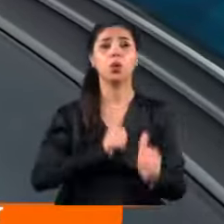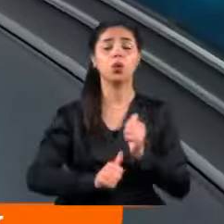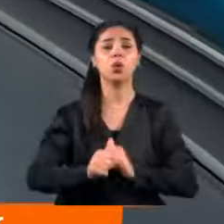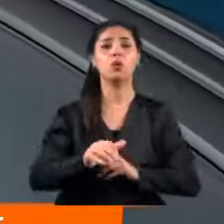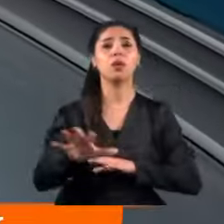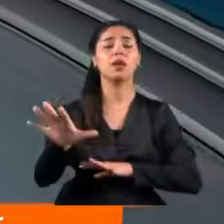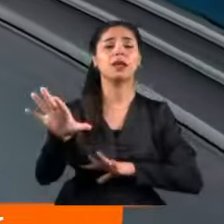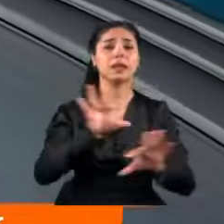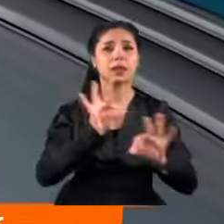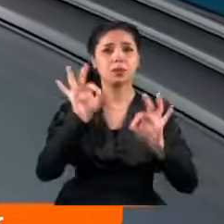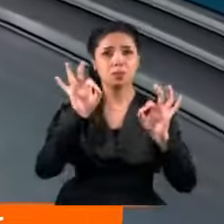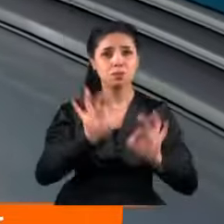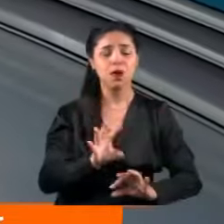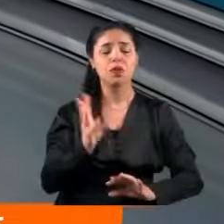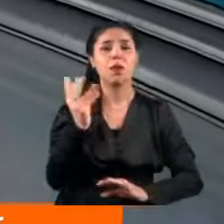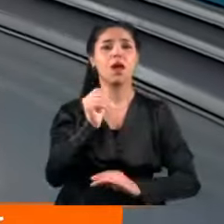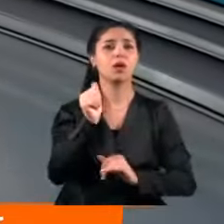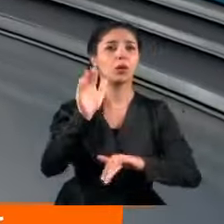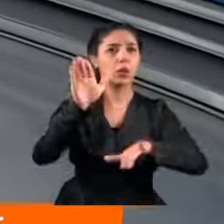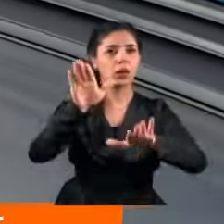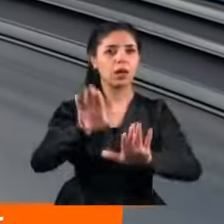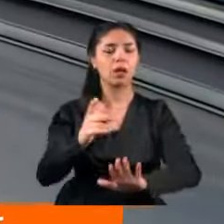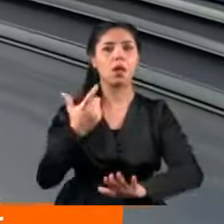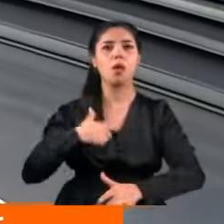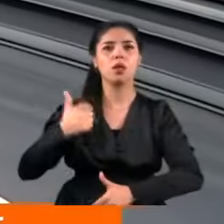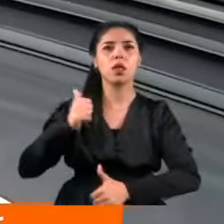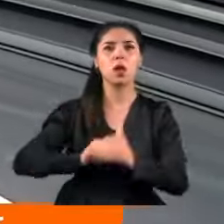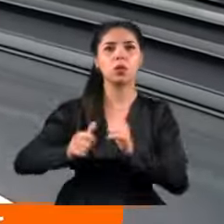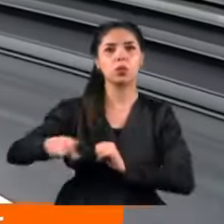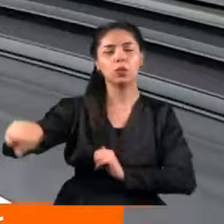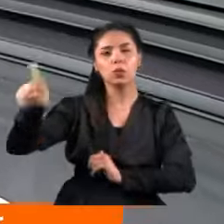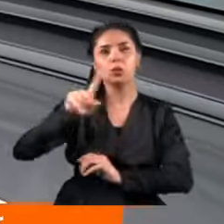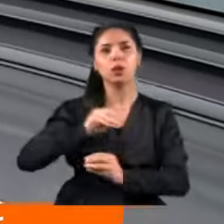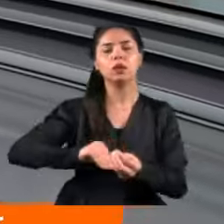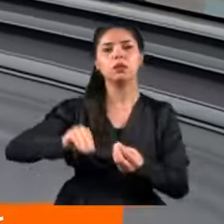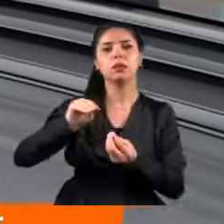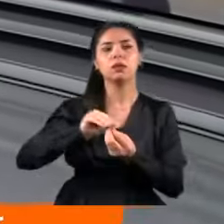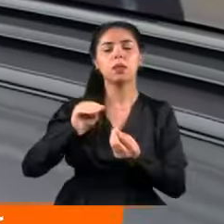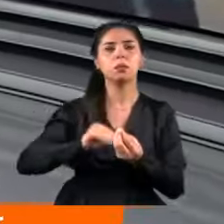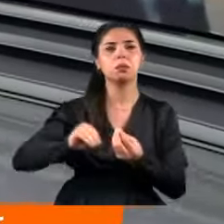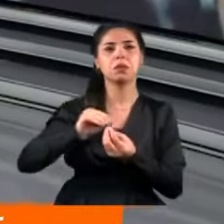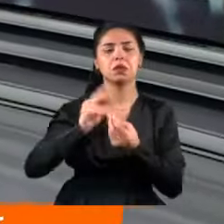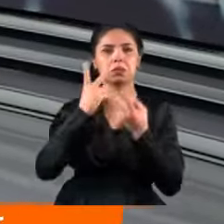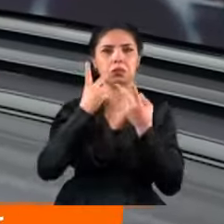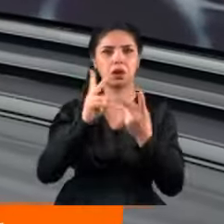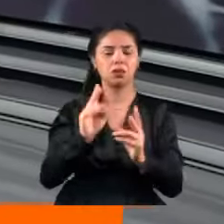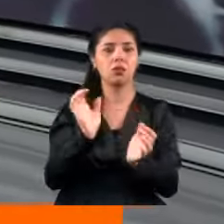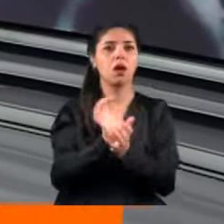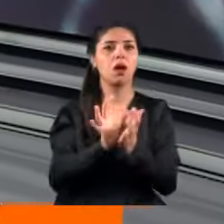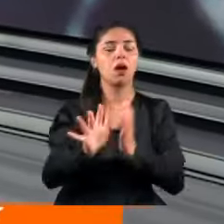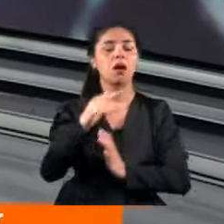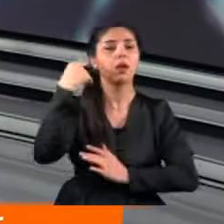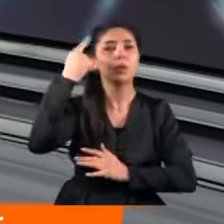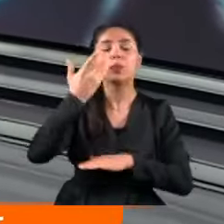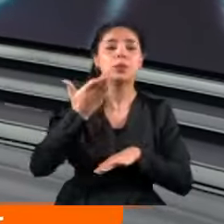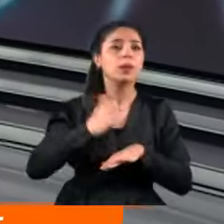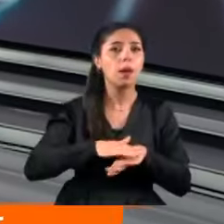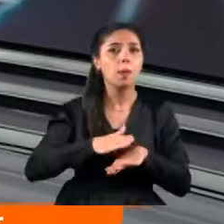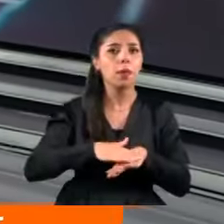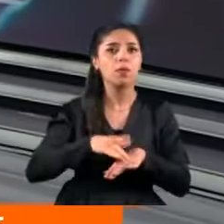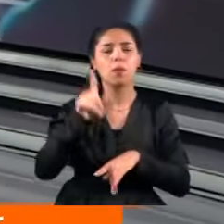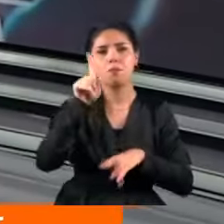Üniversite tercihlerinin başlamasına sayılı günler kala özel üniversitelerde peş peşe zamlı ücretlerini açıklıyor. Aileler de kara kara düşünüyor.